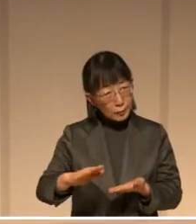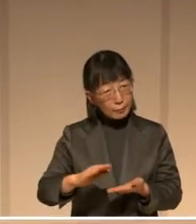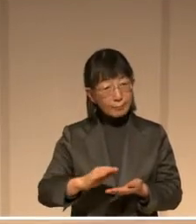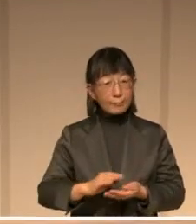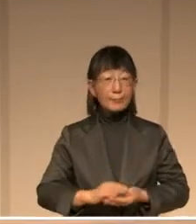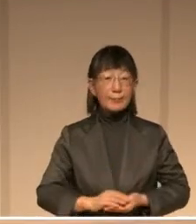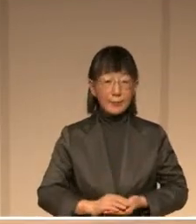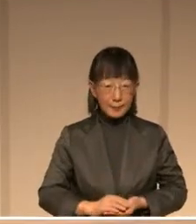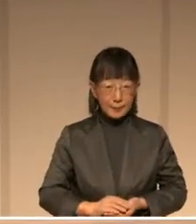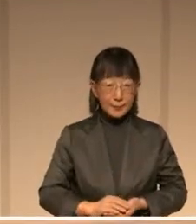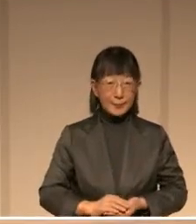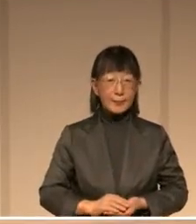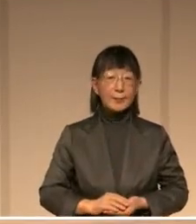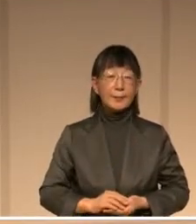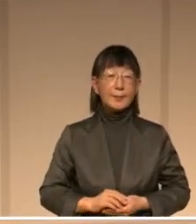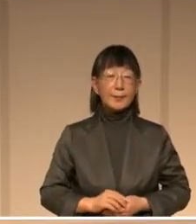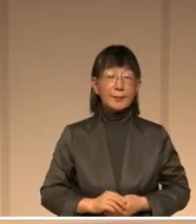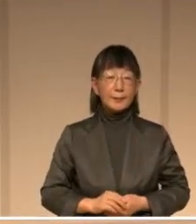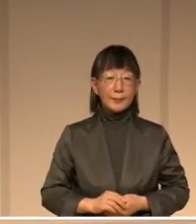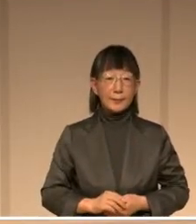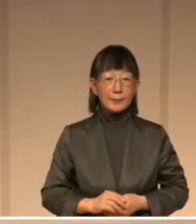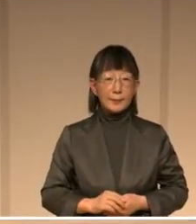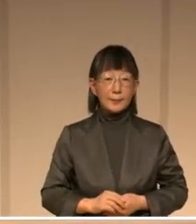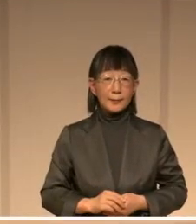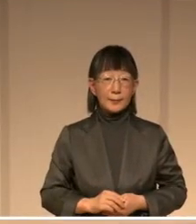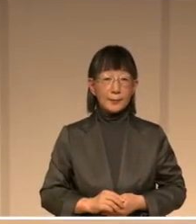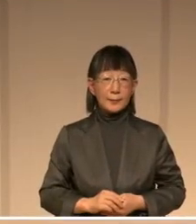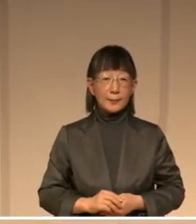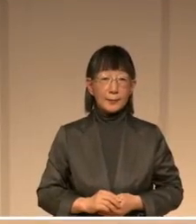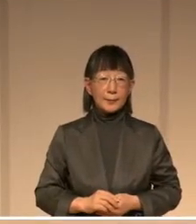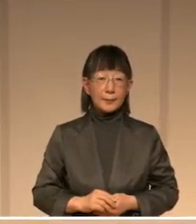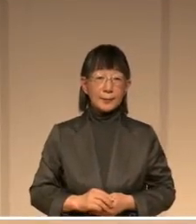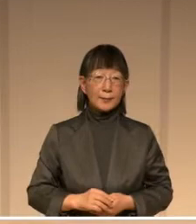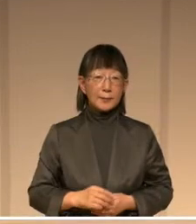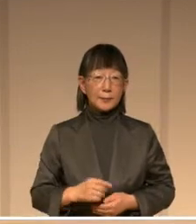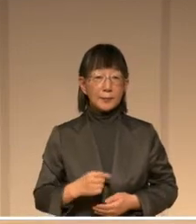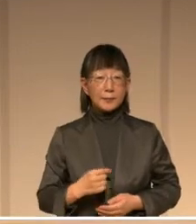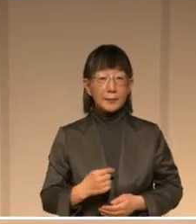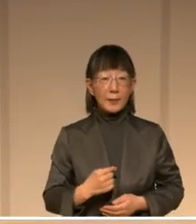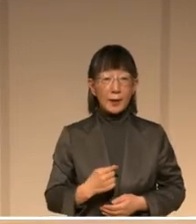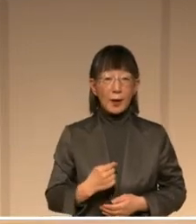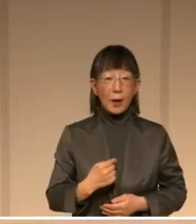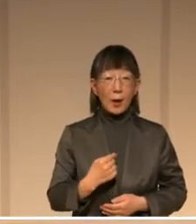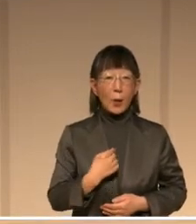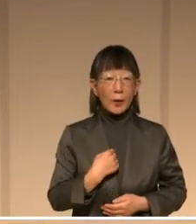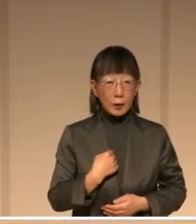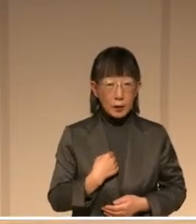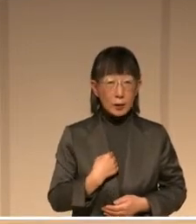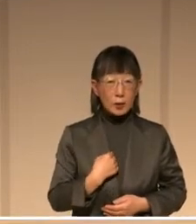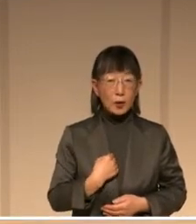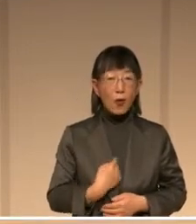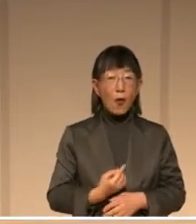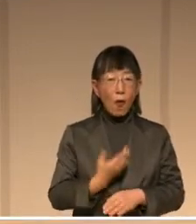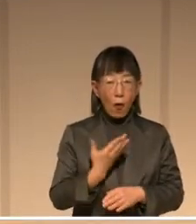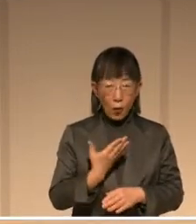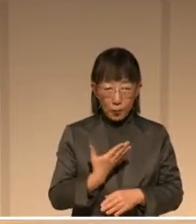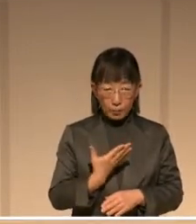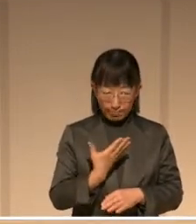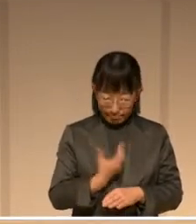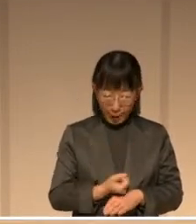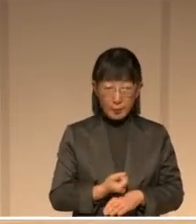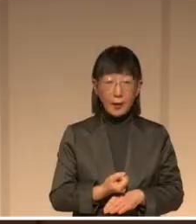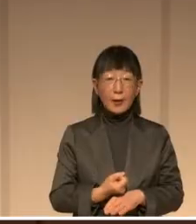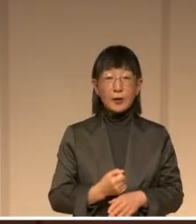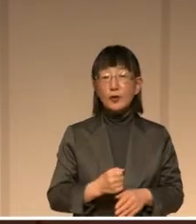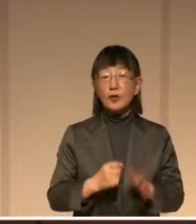夫や金具行きとこれ必殺技です常にこれはね僕のダンスになよく出てくるやつなんですどうですかは